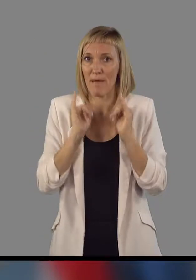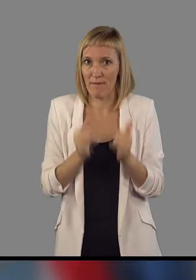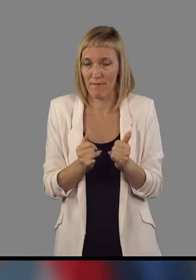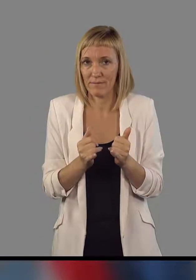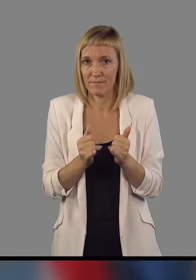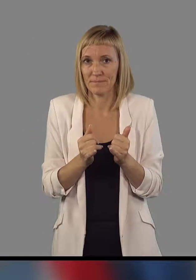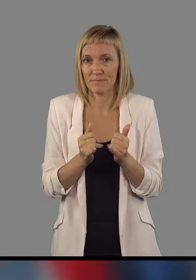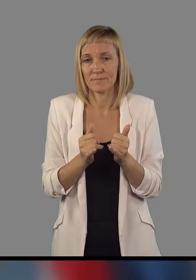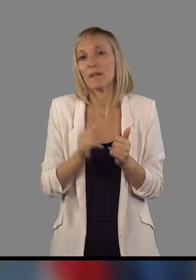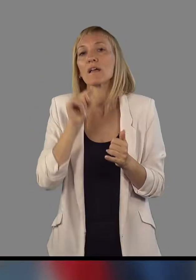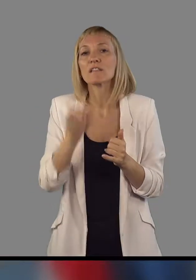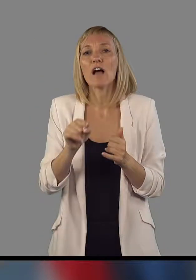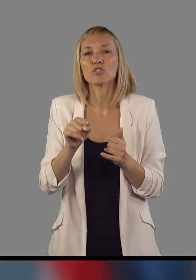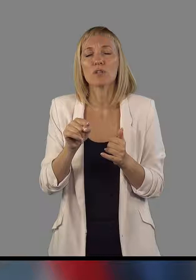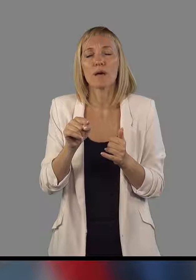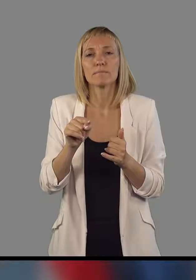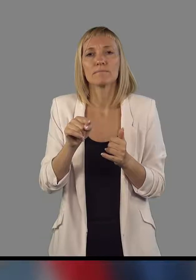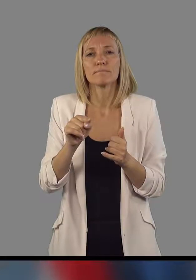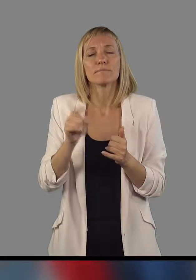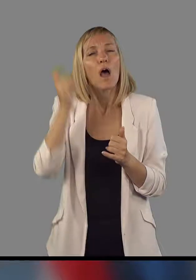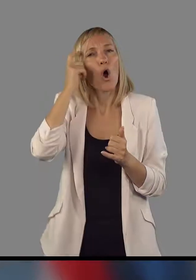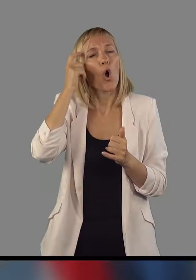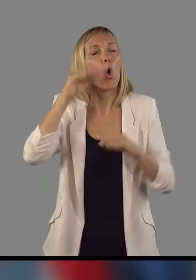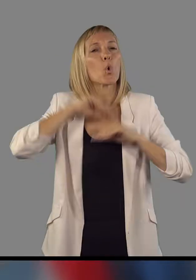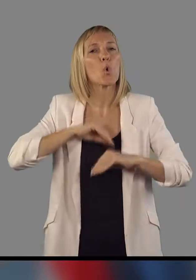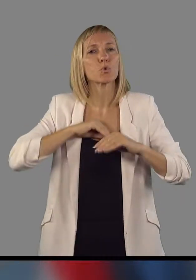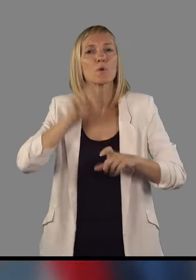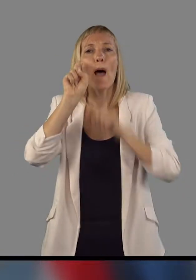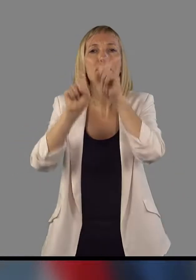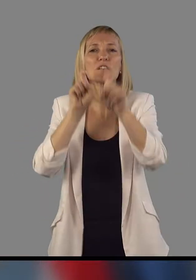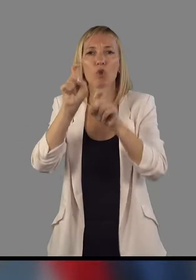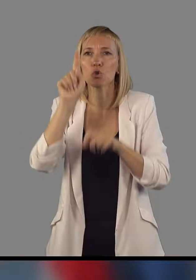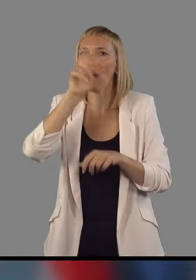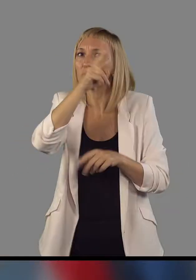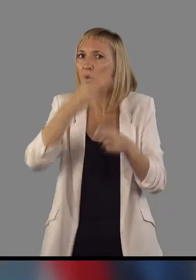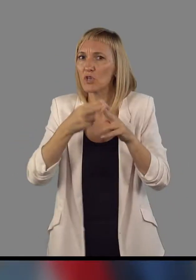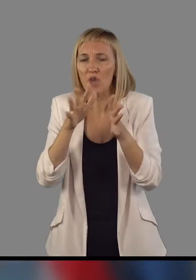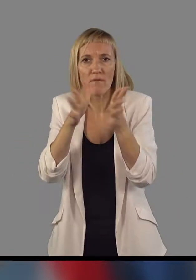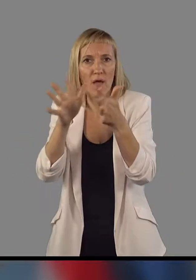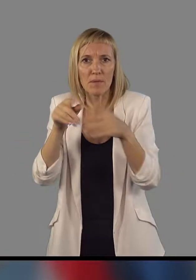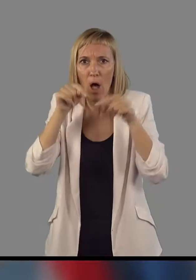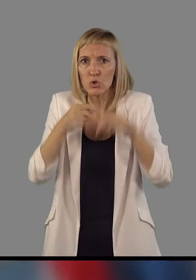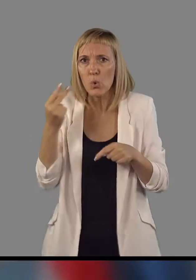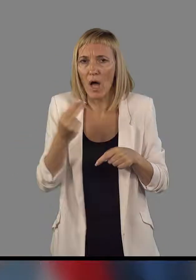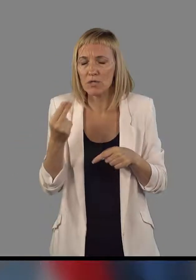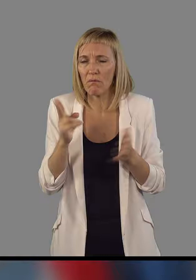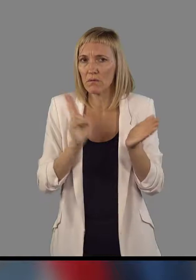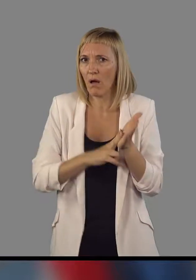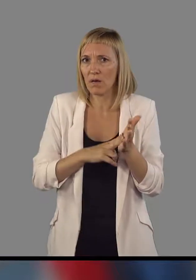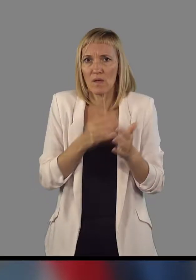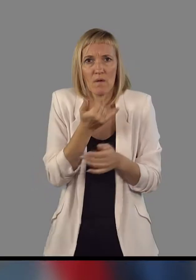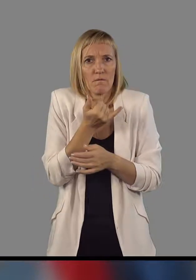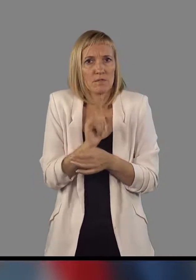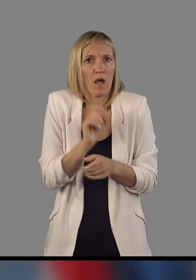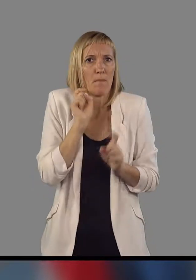pa res, ne, da takšne kulture pritoževanja pač drugod ne poznajo. Pri nas se